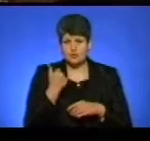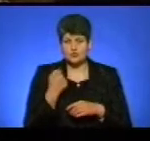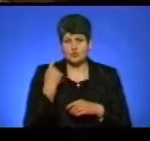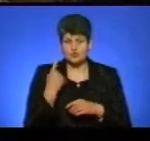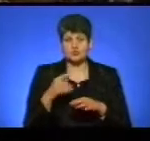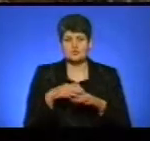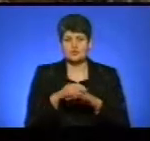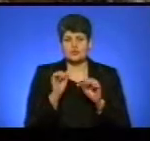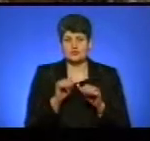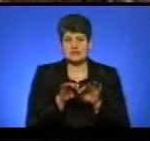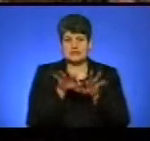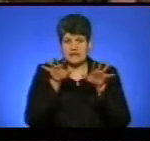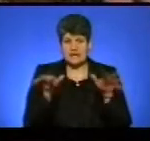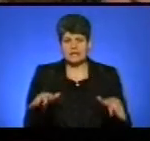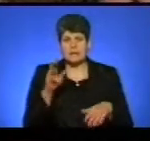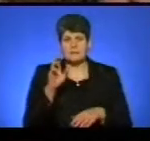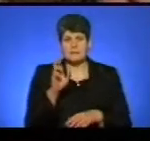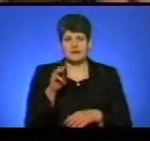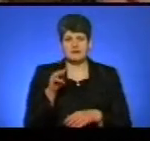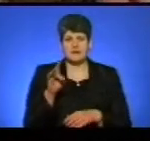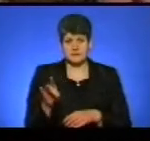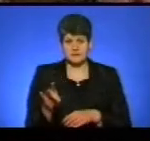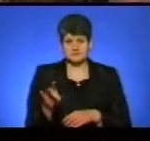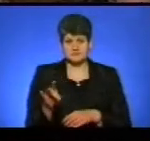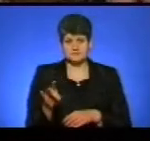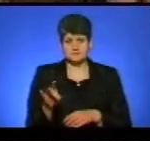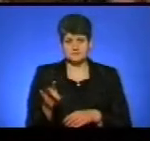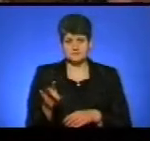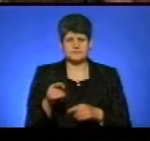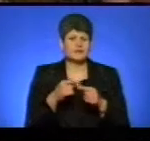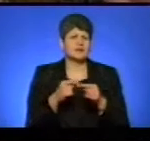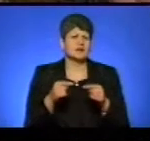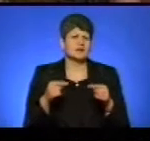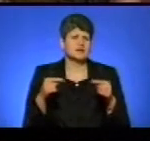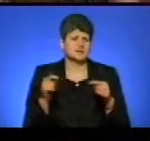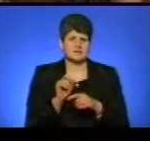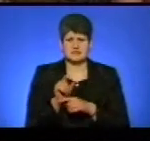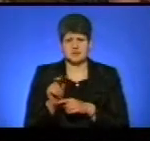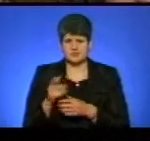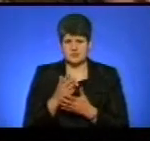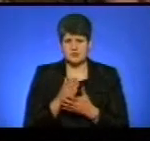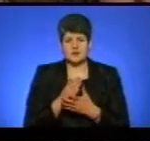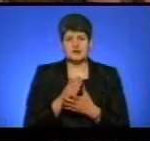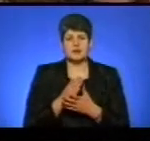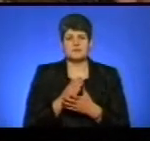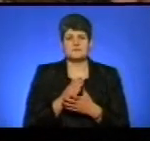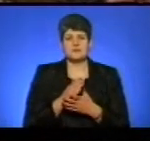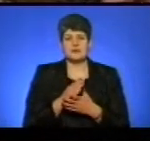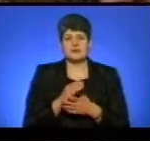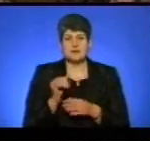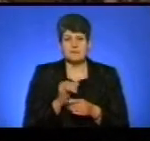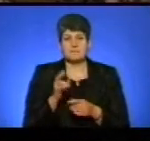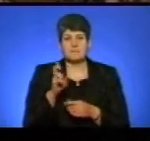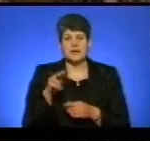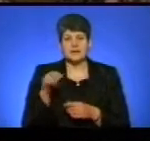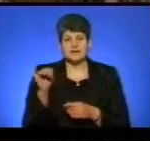БТР. Якщо зв'язати докупи, можна накрити танк. Найрізноманітніше призначення. І вогневі точки накриті, і